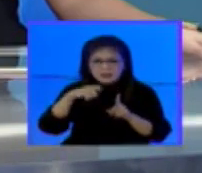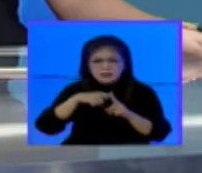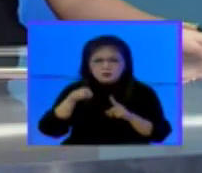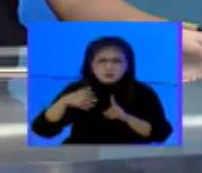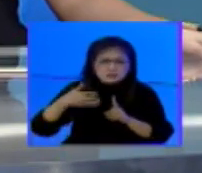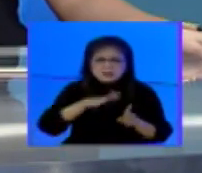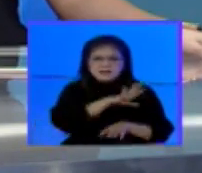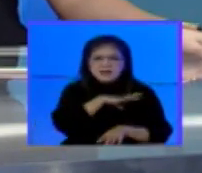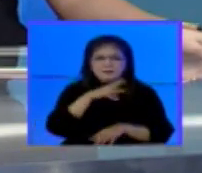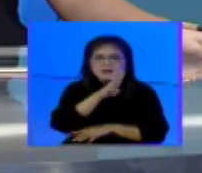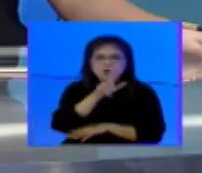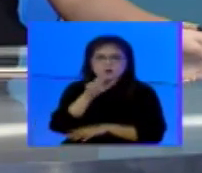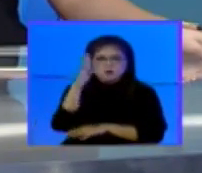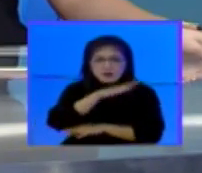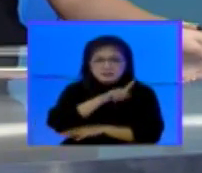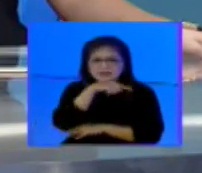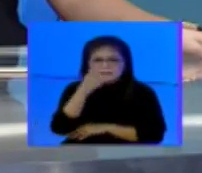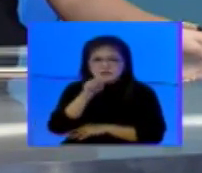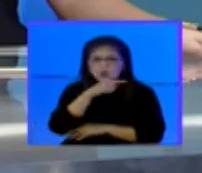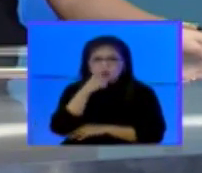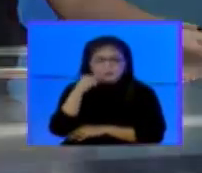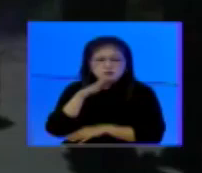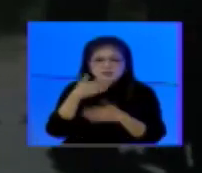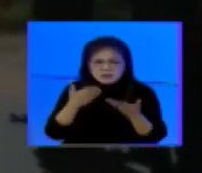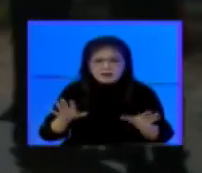satu minggu setelah Idul Fitri.